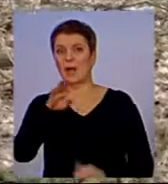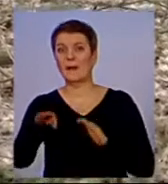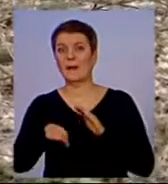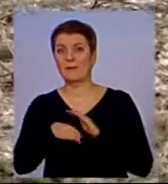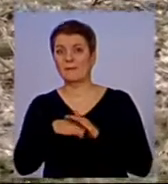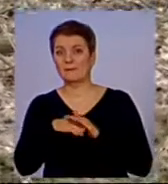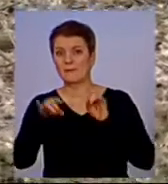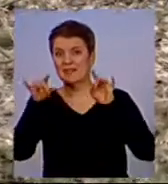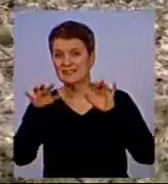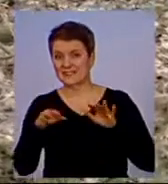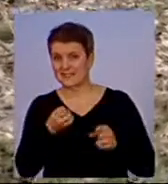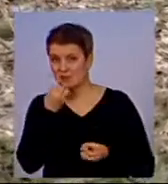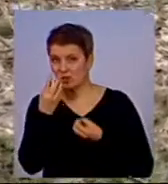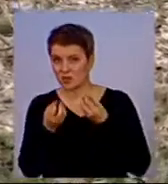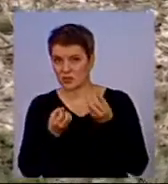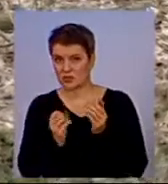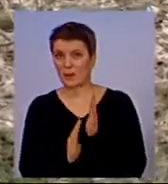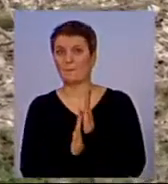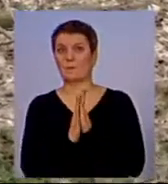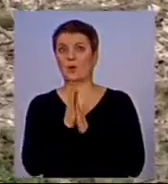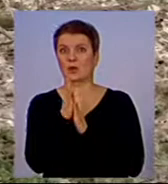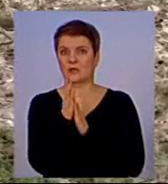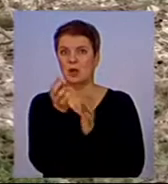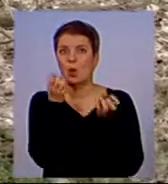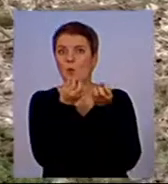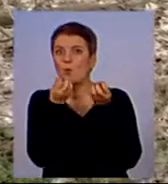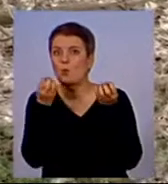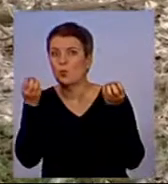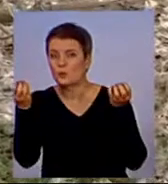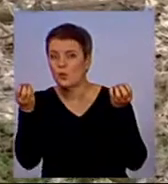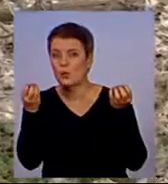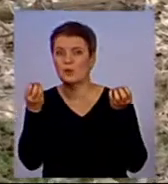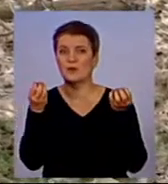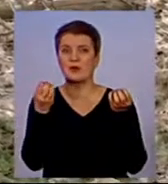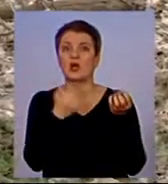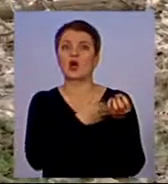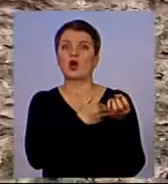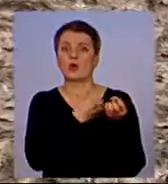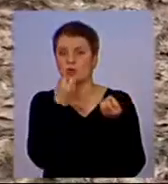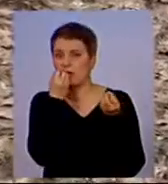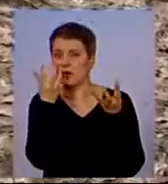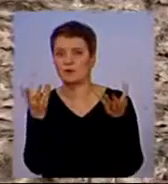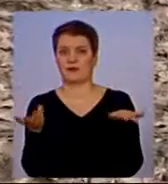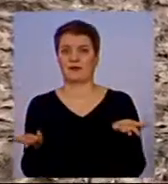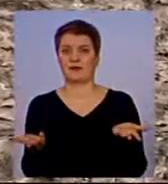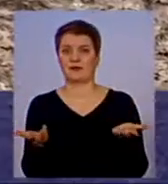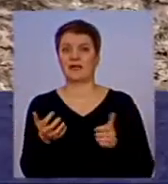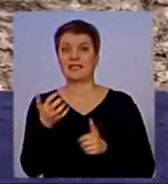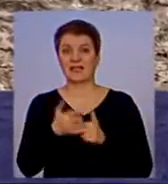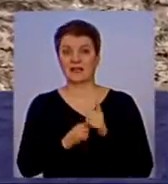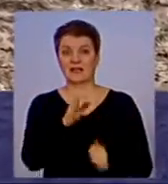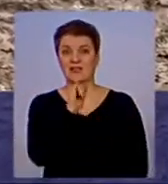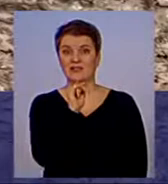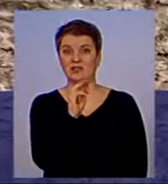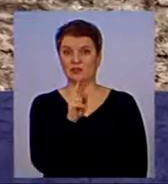проріс, викинув бутони і навіть видно, що хоче розквітати. Середина січня в